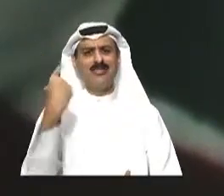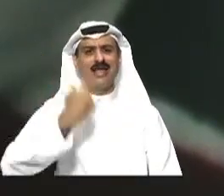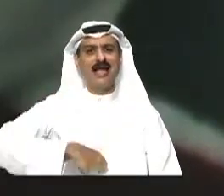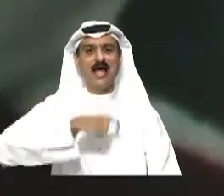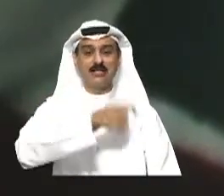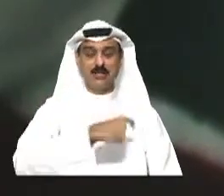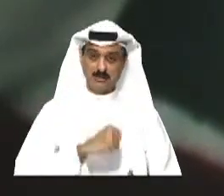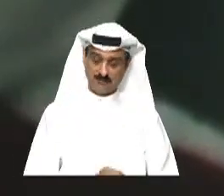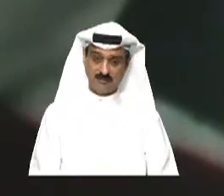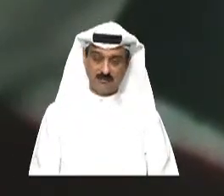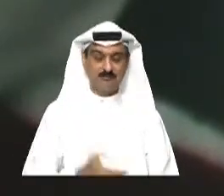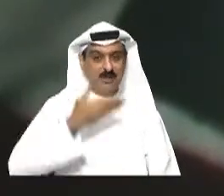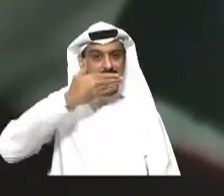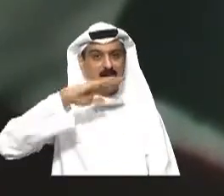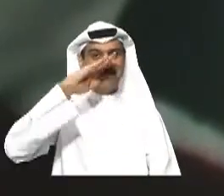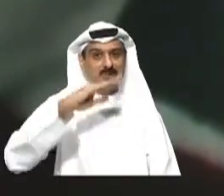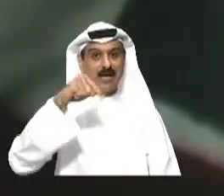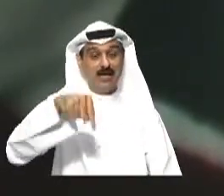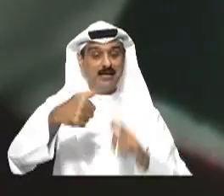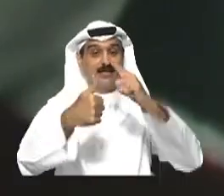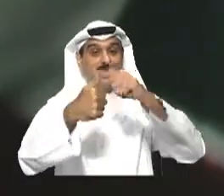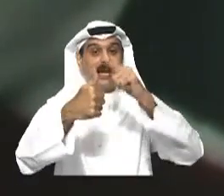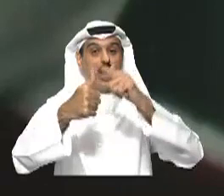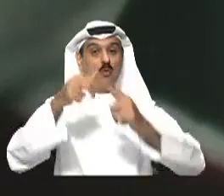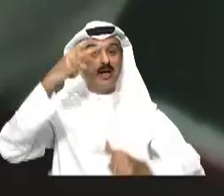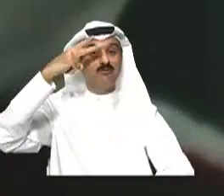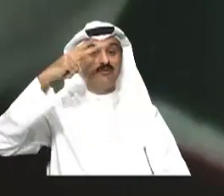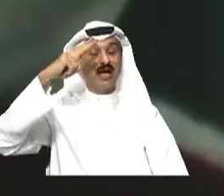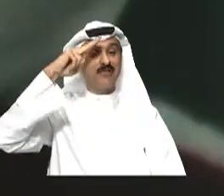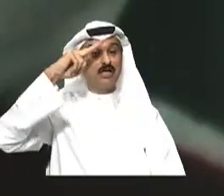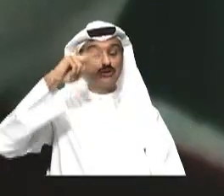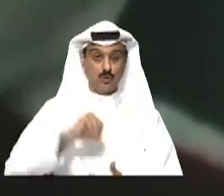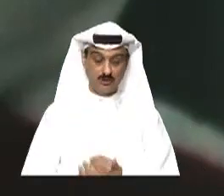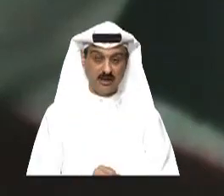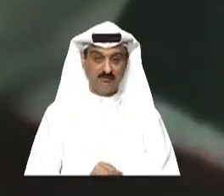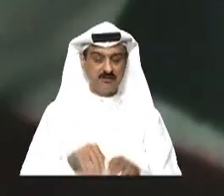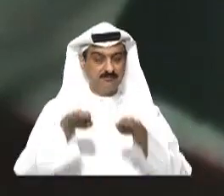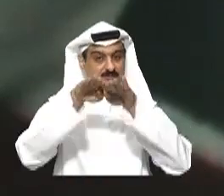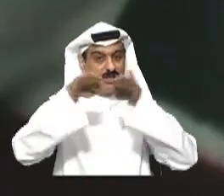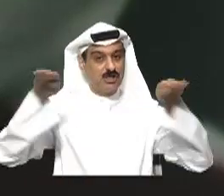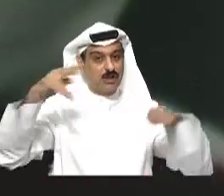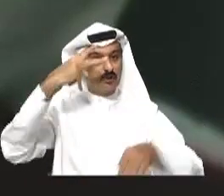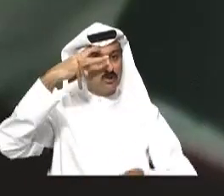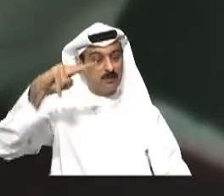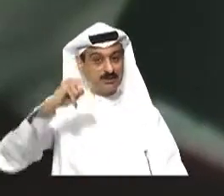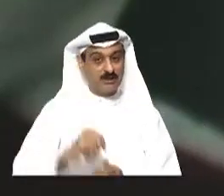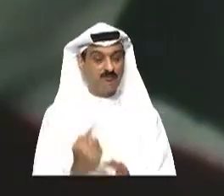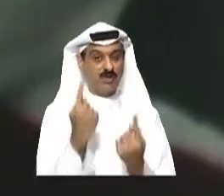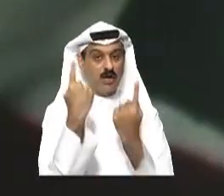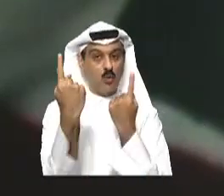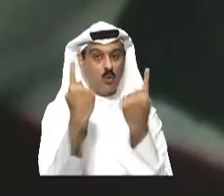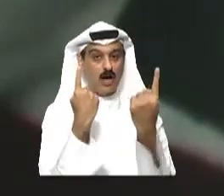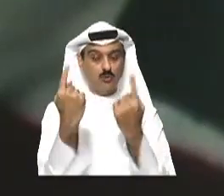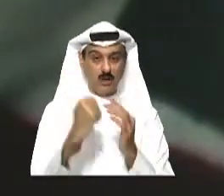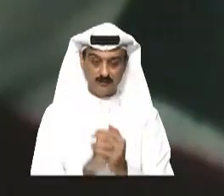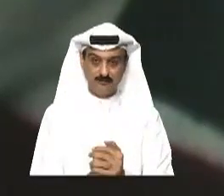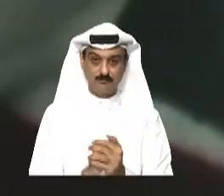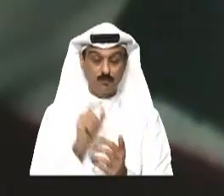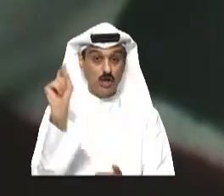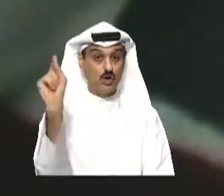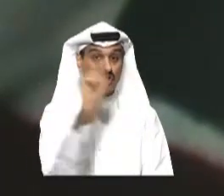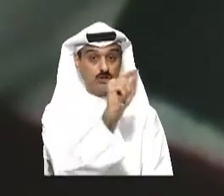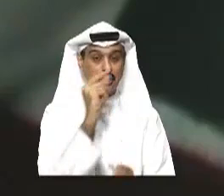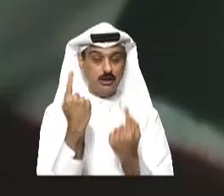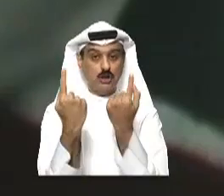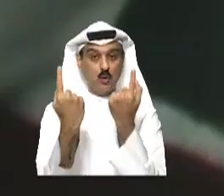الحمد. وبالتالي ابتعاد المكسيك وبولندا عن الأرجنتين بنقطة واحدة ليس بالأمر البعيد. وأيضا